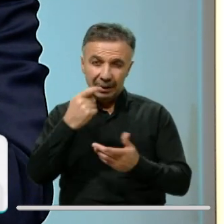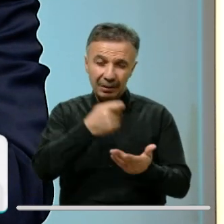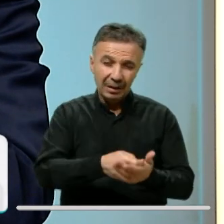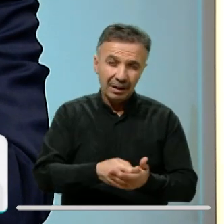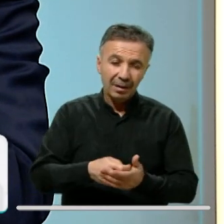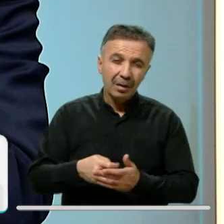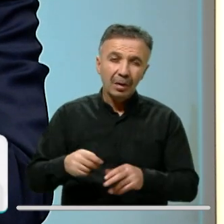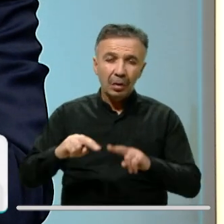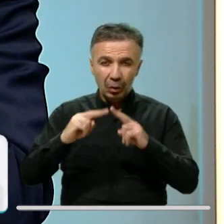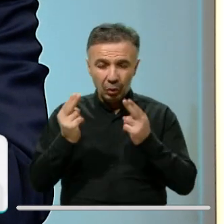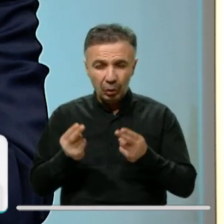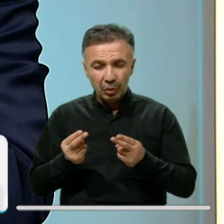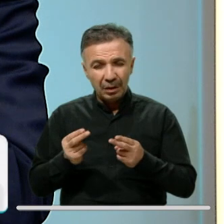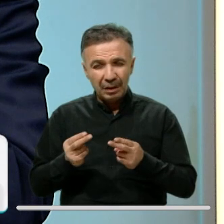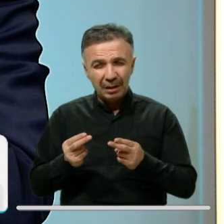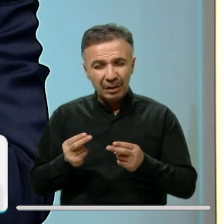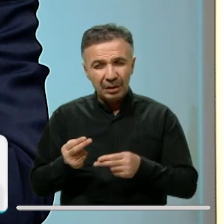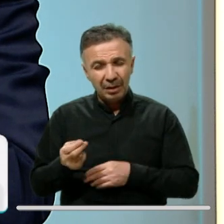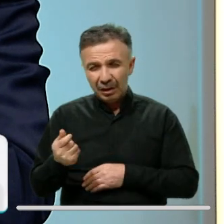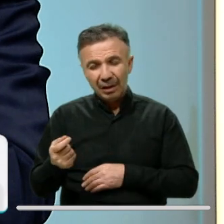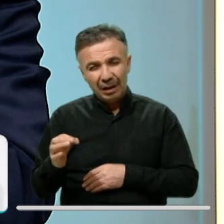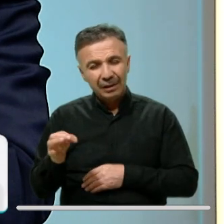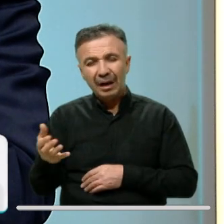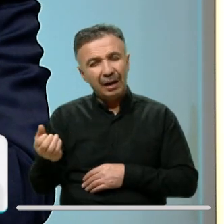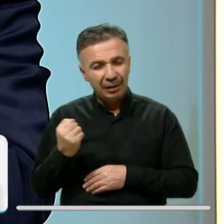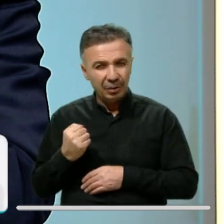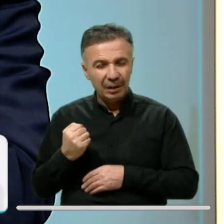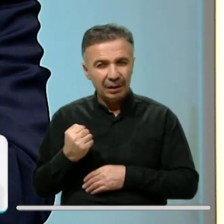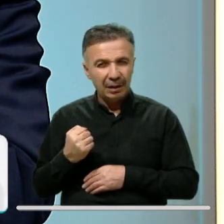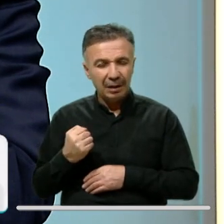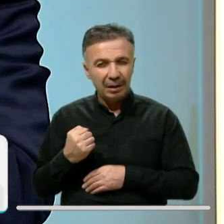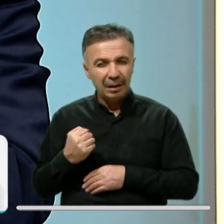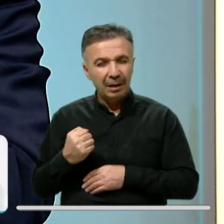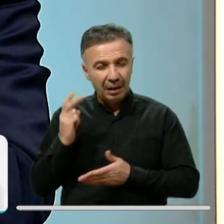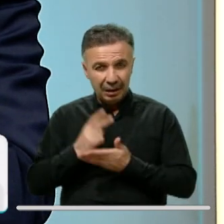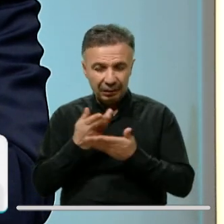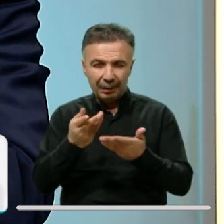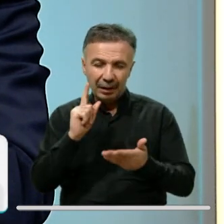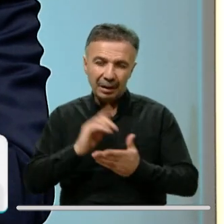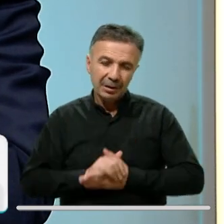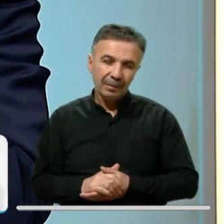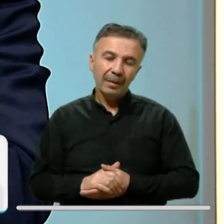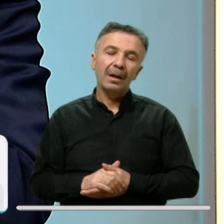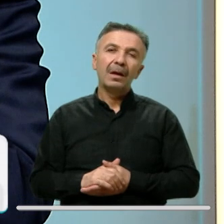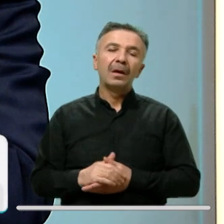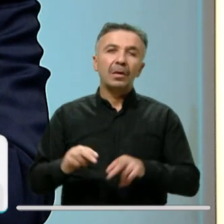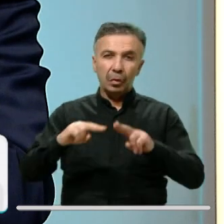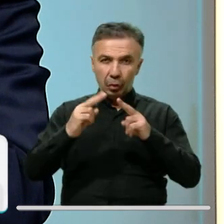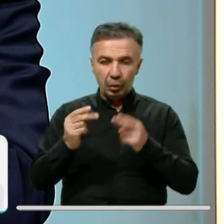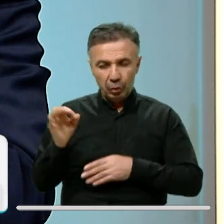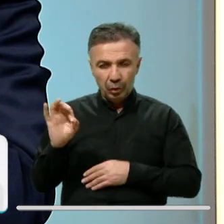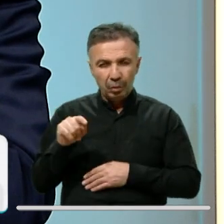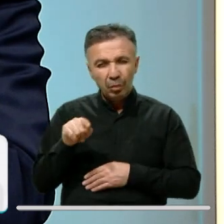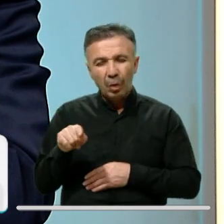fiyatı üzerinden biz bunu değerlendiriyoruz biliyorsunuz. Ama böyle günlerde alış fiyatı üzerinden değil, yani kuyumcuya sen bu